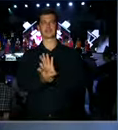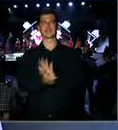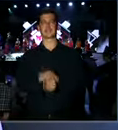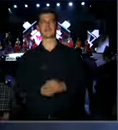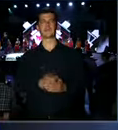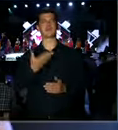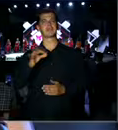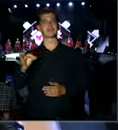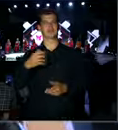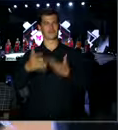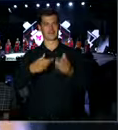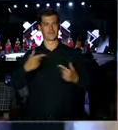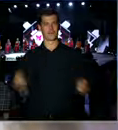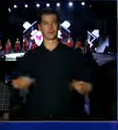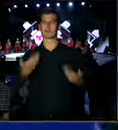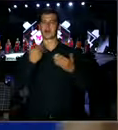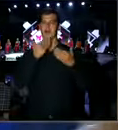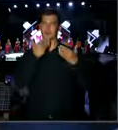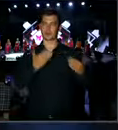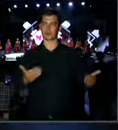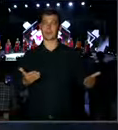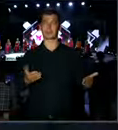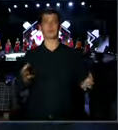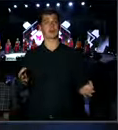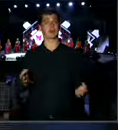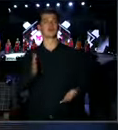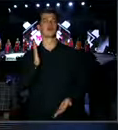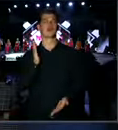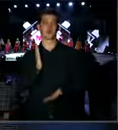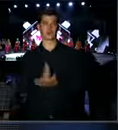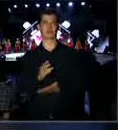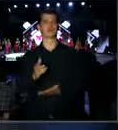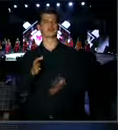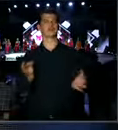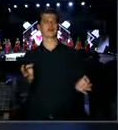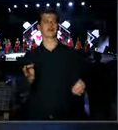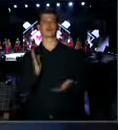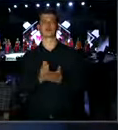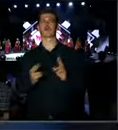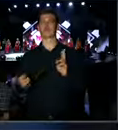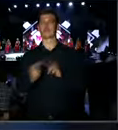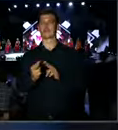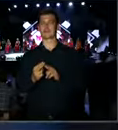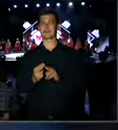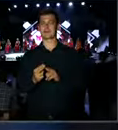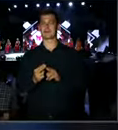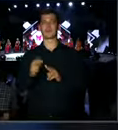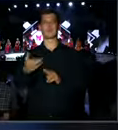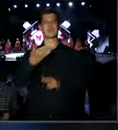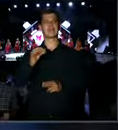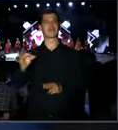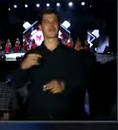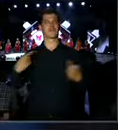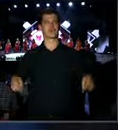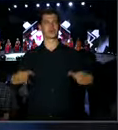2017, Miss Świata na wózku. Dziękujemy bardzo gorąco. Drodzy Państwo, my oczywiście już teraz nawiązaliśmy kontakt z Miss na